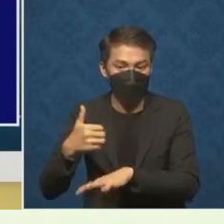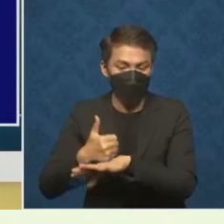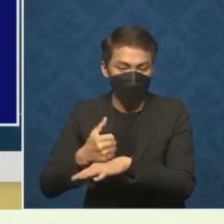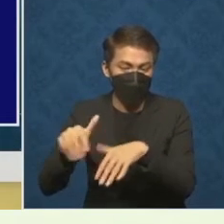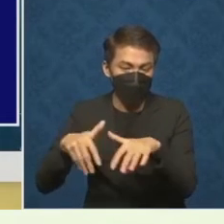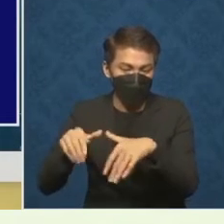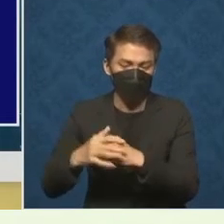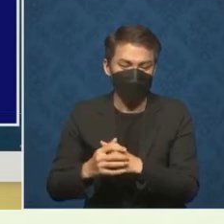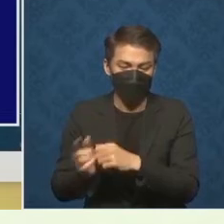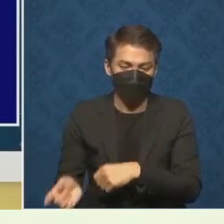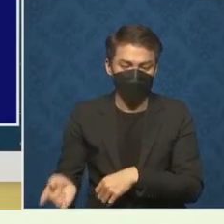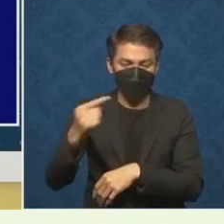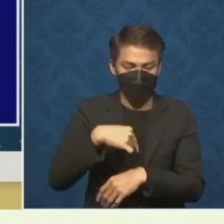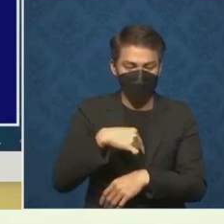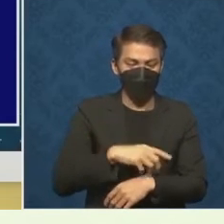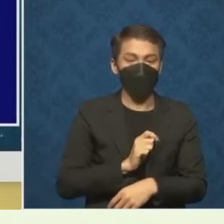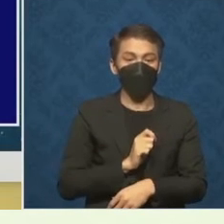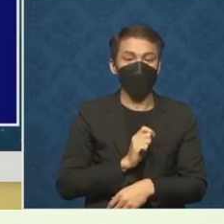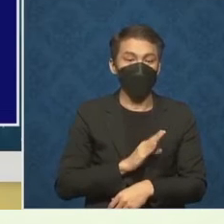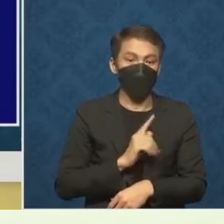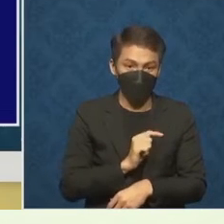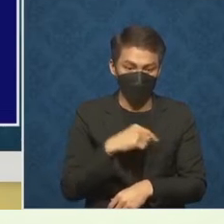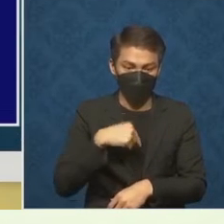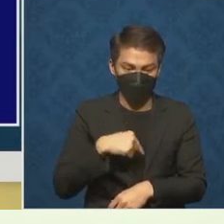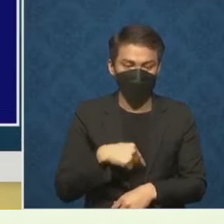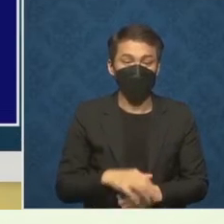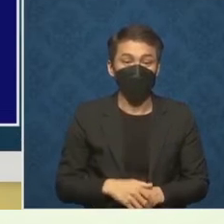องค์กรปกครองส่วนท้องถิ่นไม่ว่าจะเป็นองค์กร